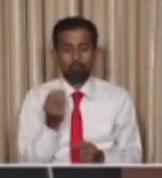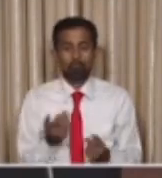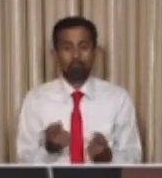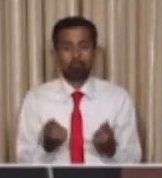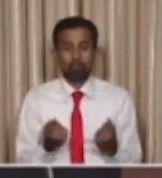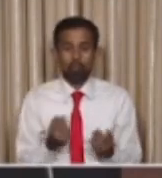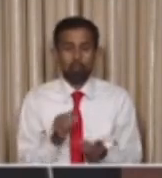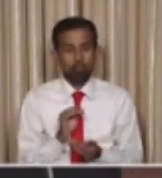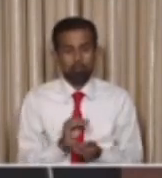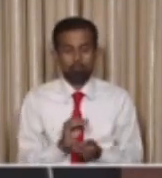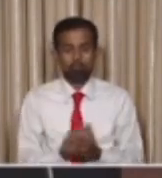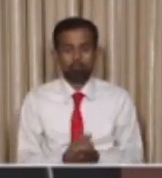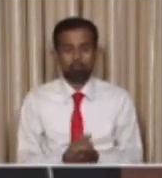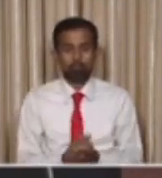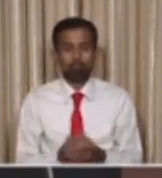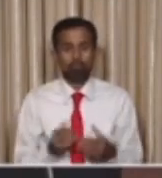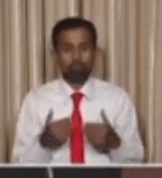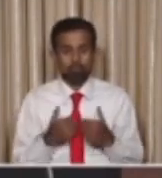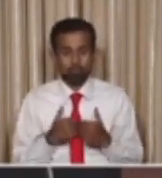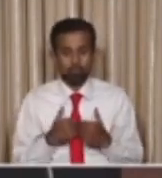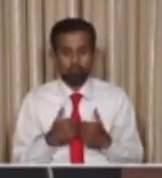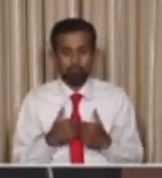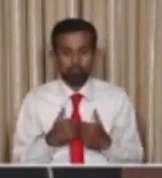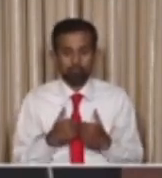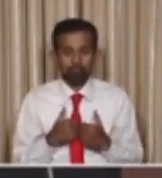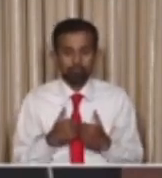අවශ්‍යතාවය තිබුණා. අපේ